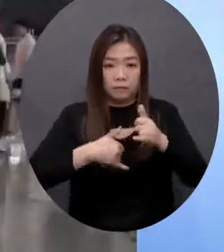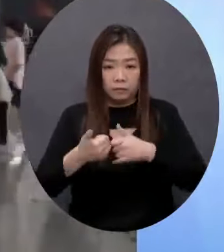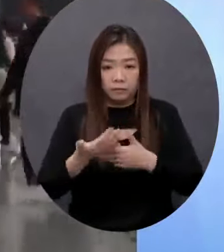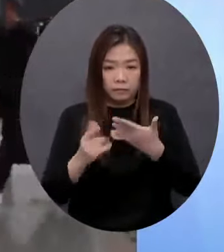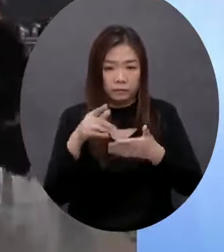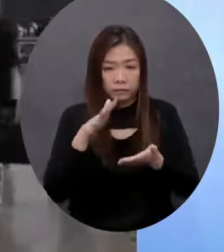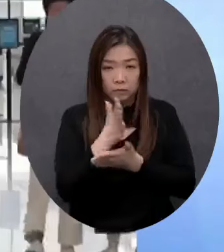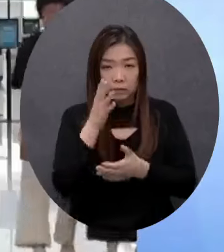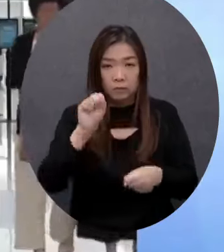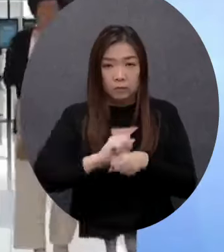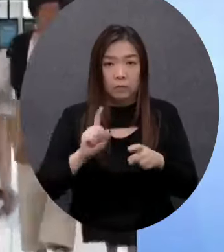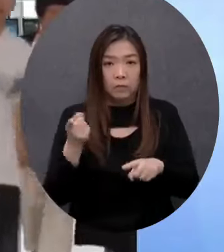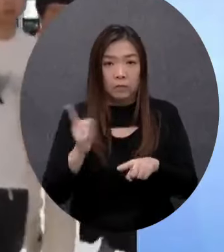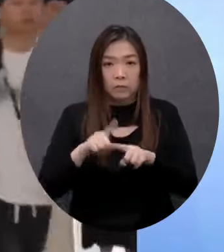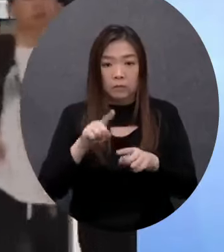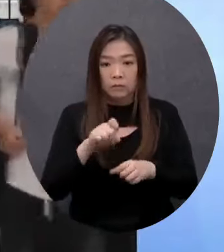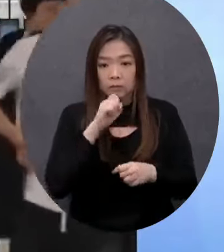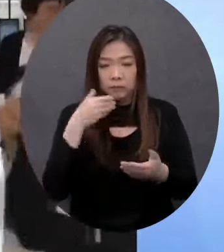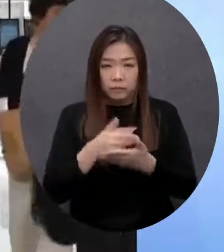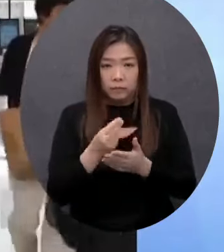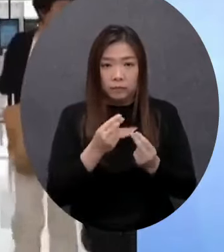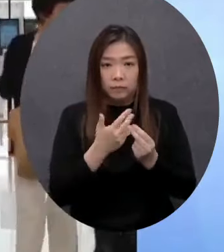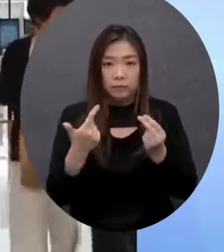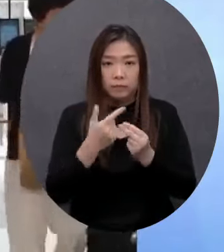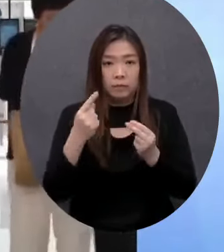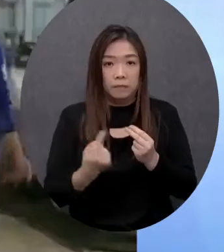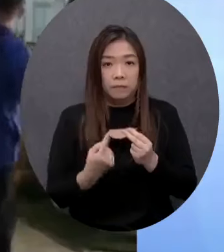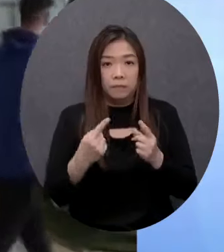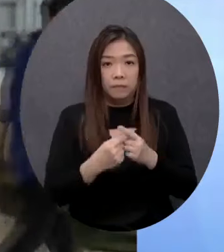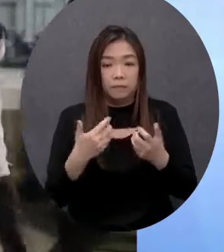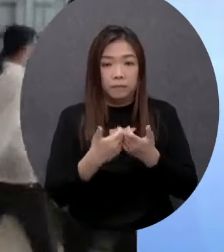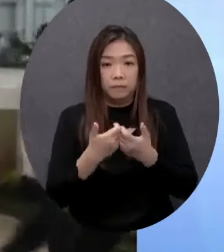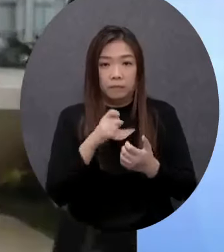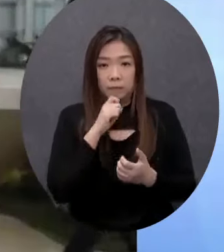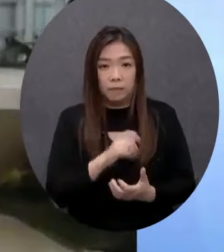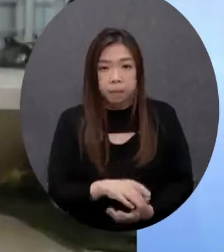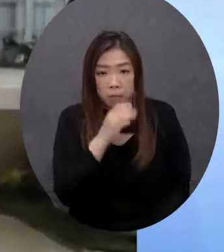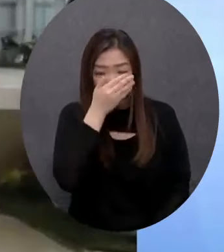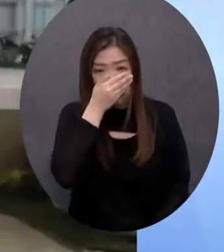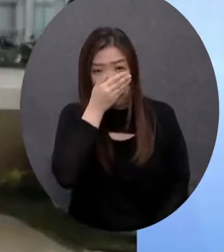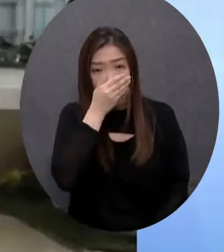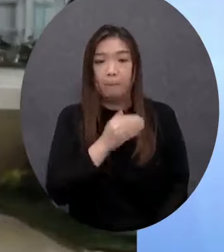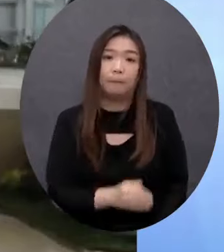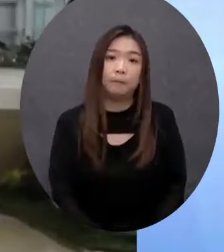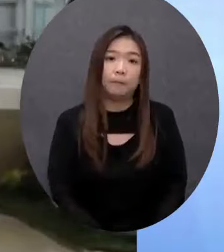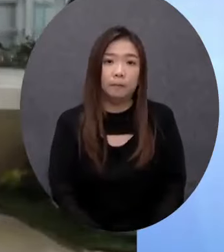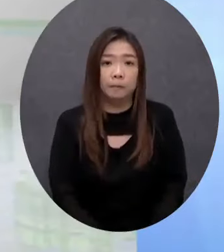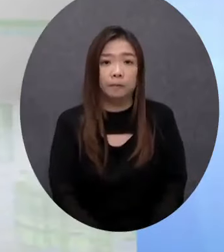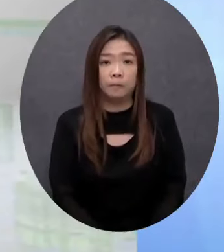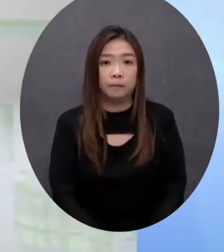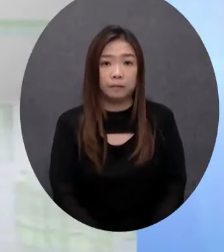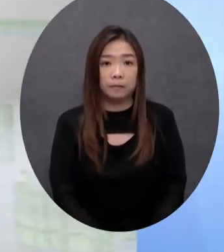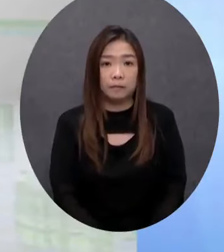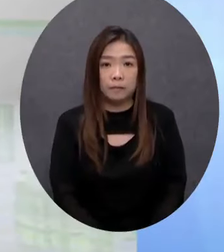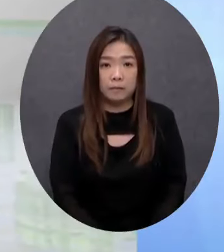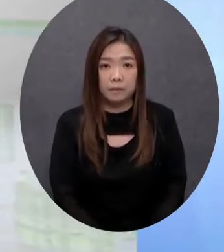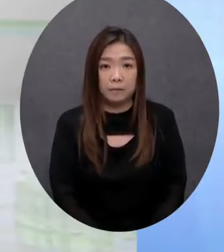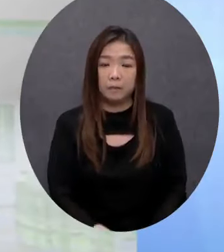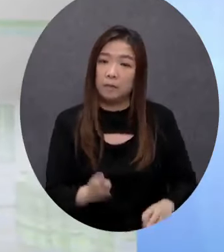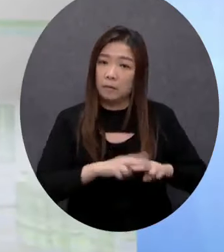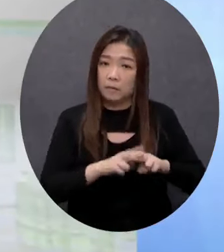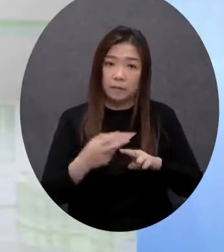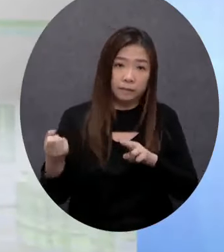年增加近一倍，有接近780,000人次。香港電台記者劉景輝報導。 內地